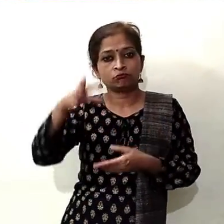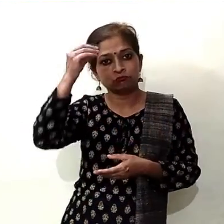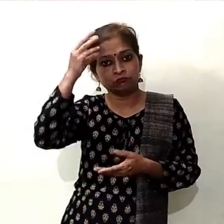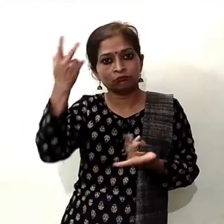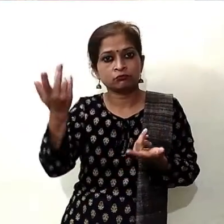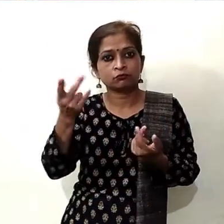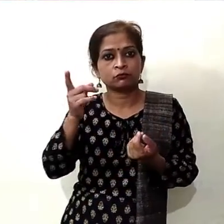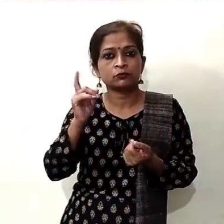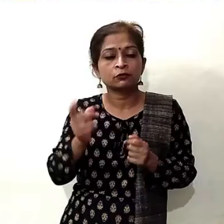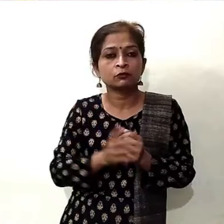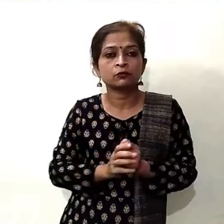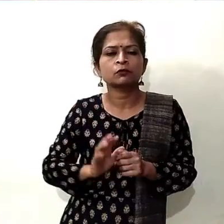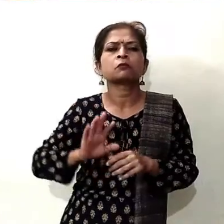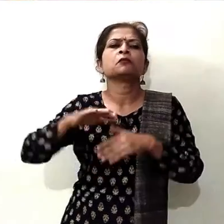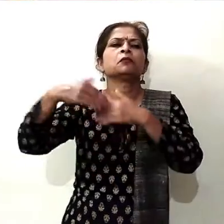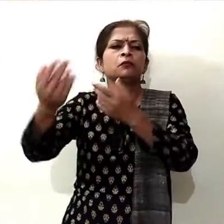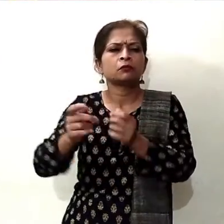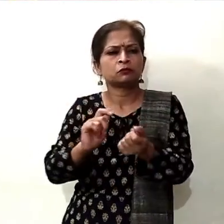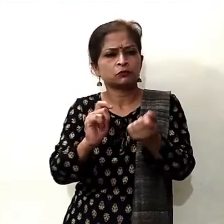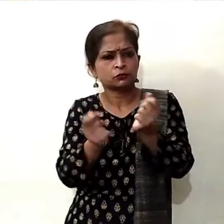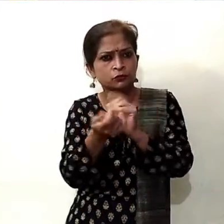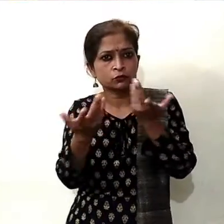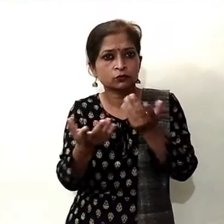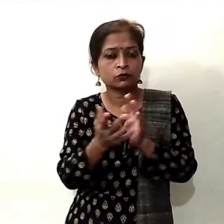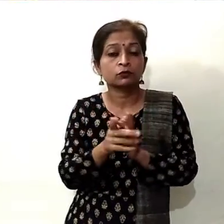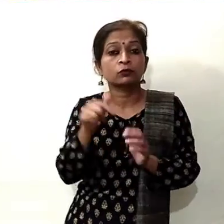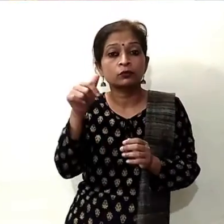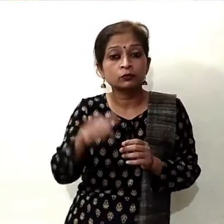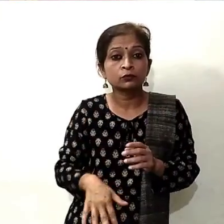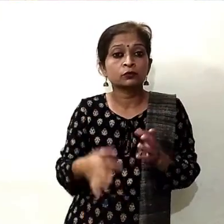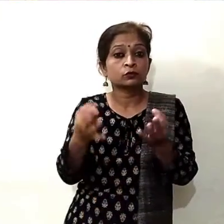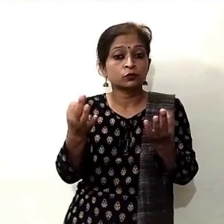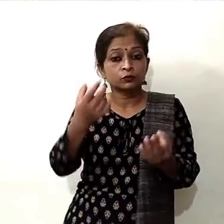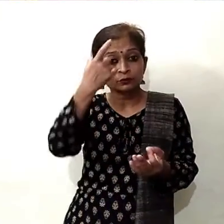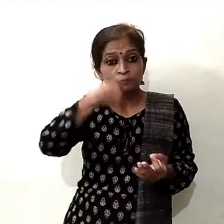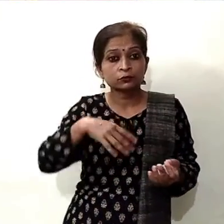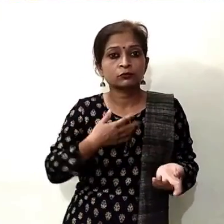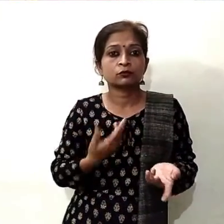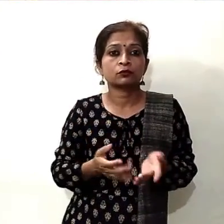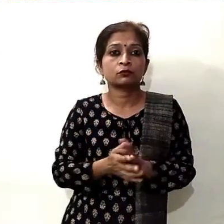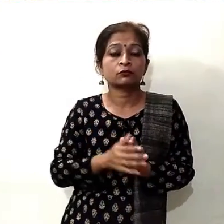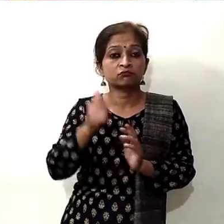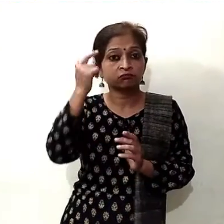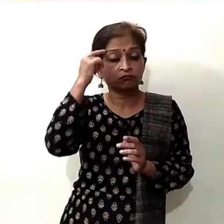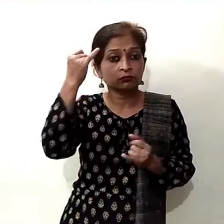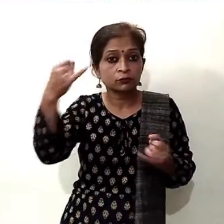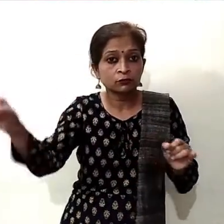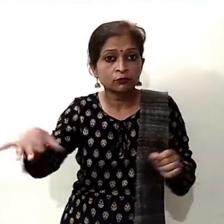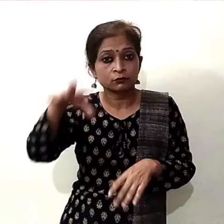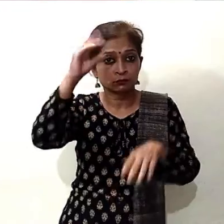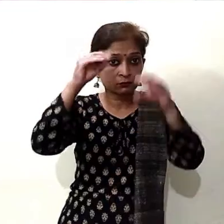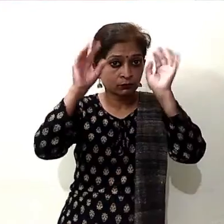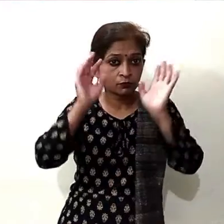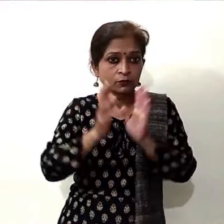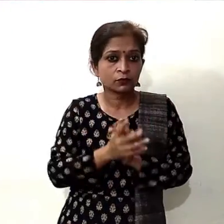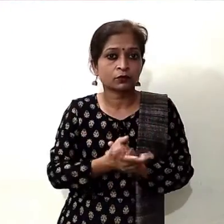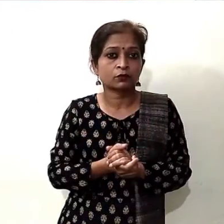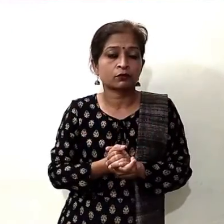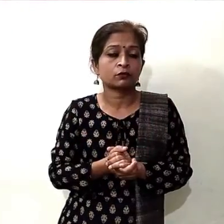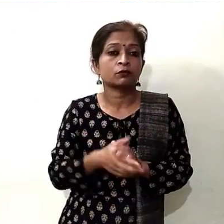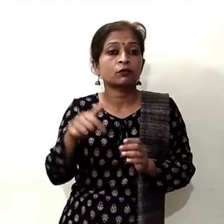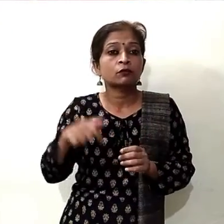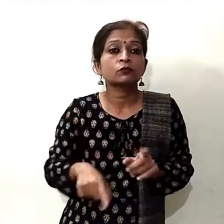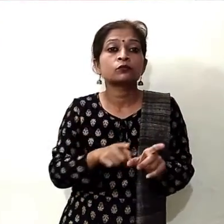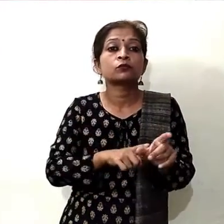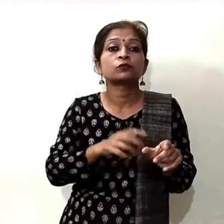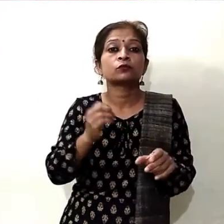लेकिन लक्षण आ जाएंगे। तो एक योगी कैसे योग भ्रष्ट होता है ना, ये शब्द बड़ा पारिभाषिक शब्द है,